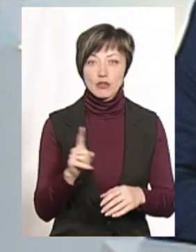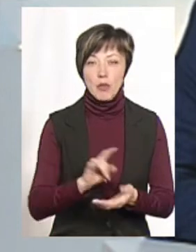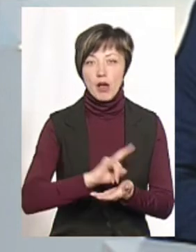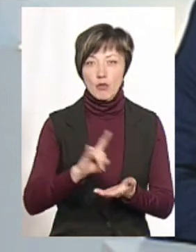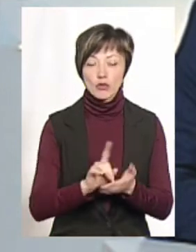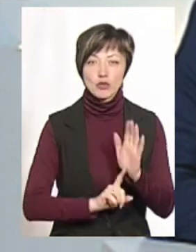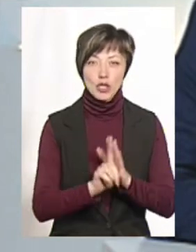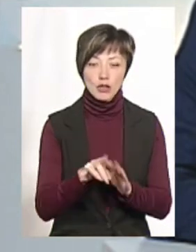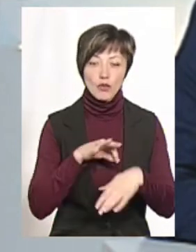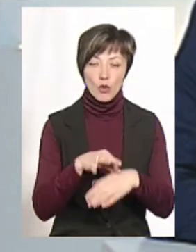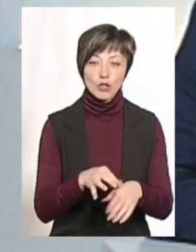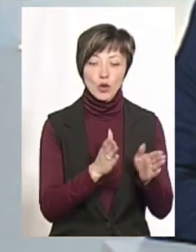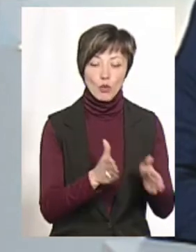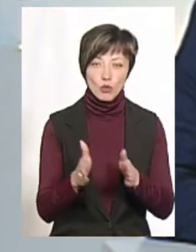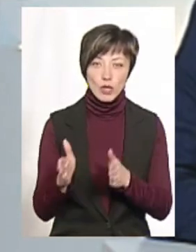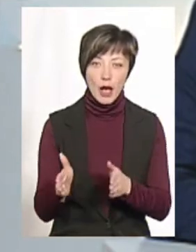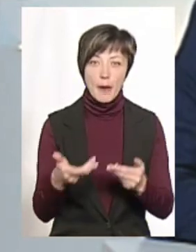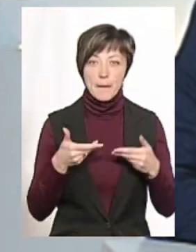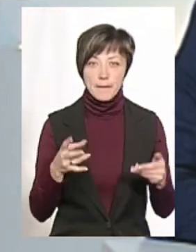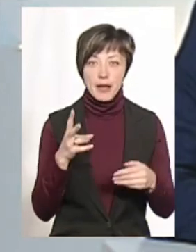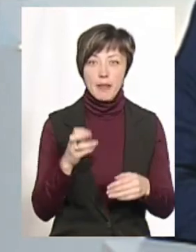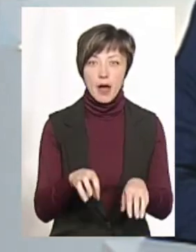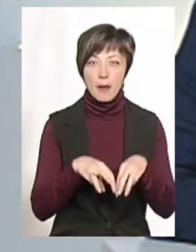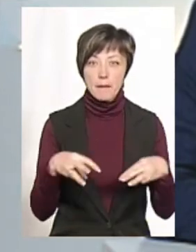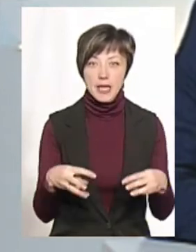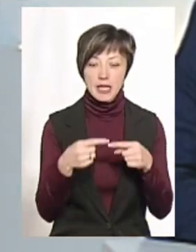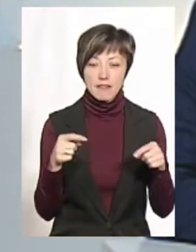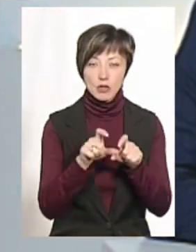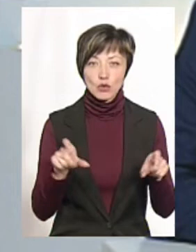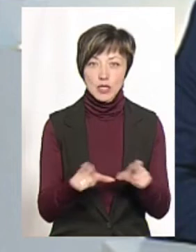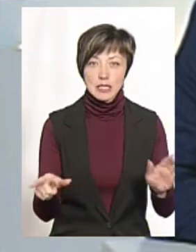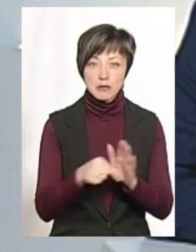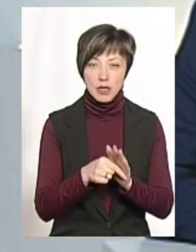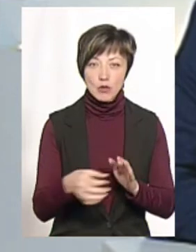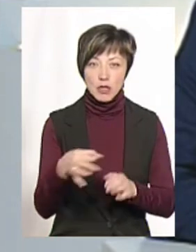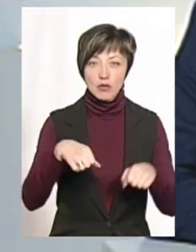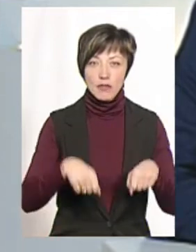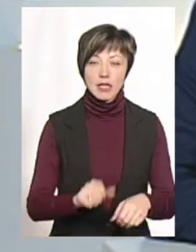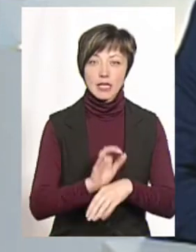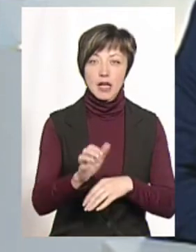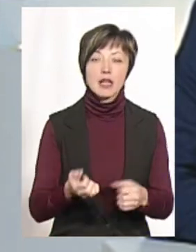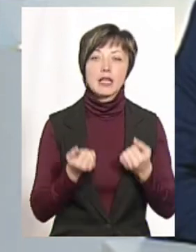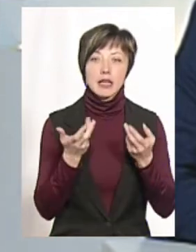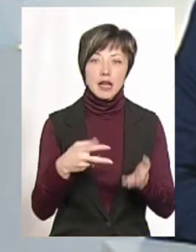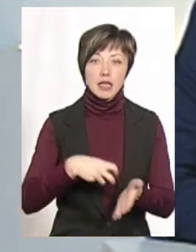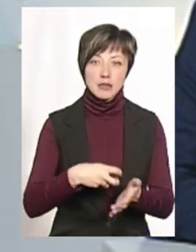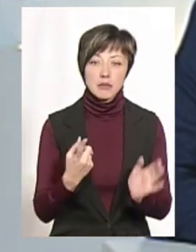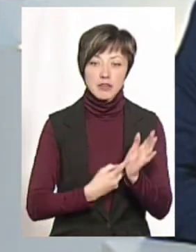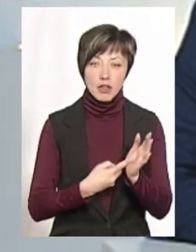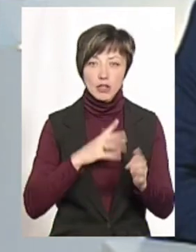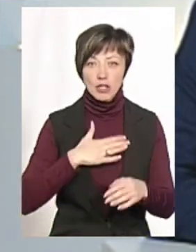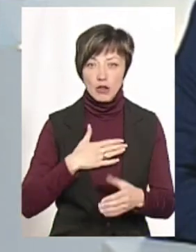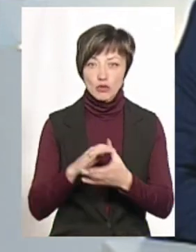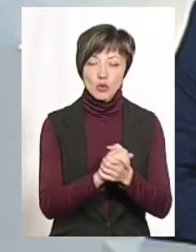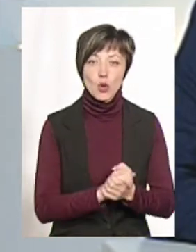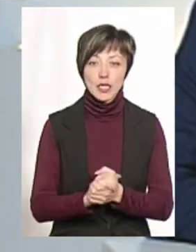аби аеропорт починати доводити до пуття. Ми на Мінінфраструктури спільно з обласною владою надіслали кілька листів, де підтверджуємо